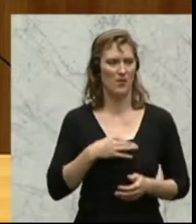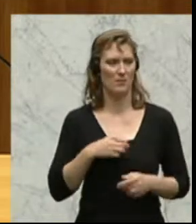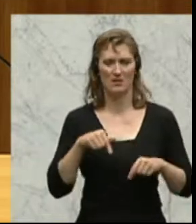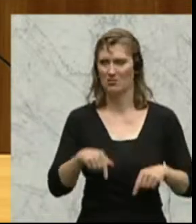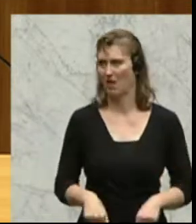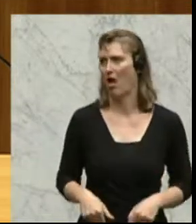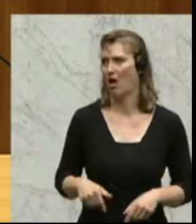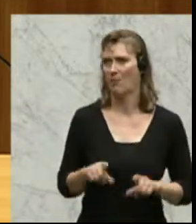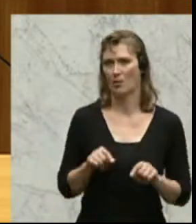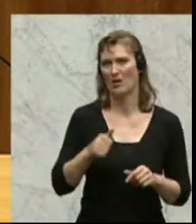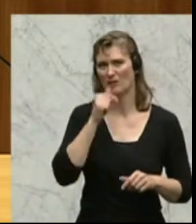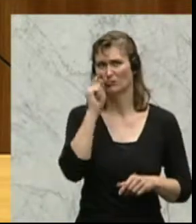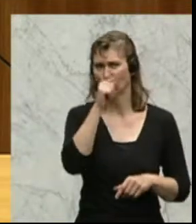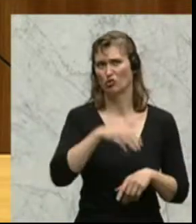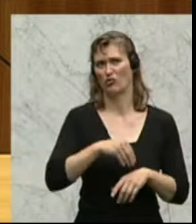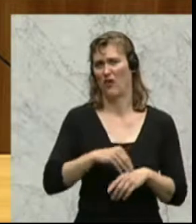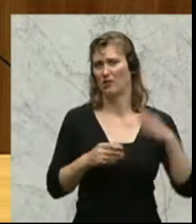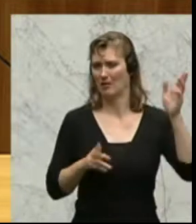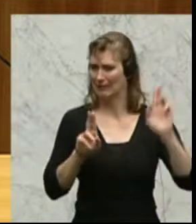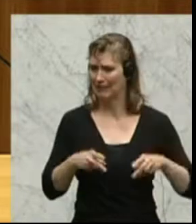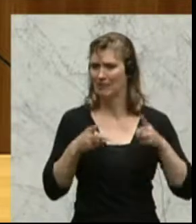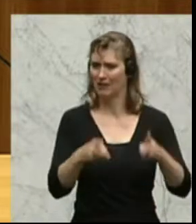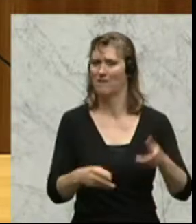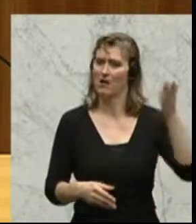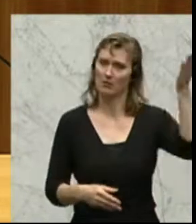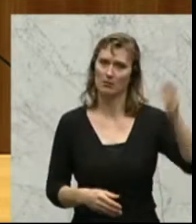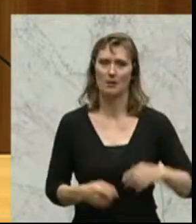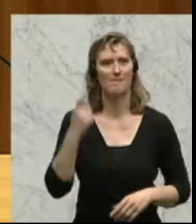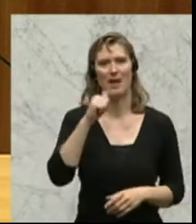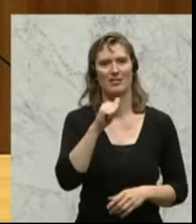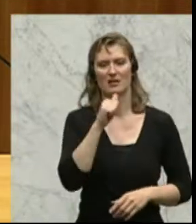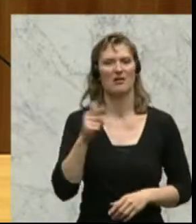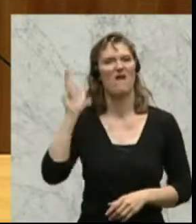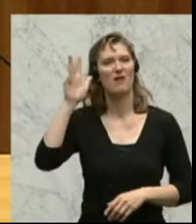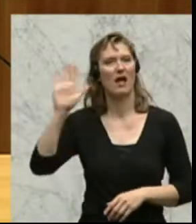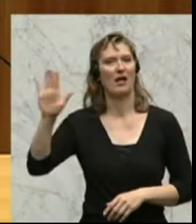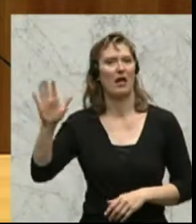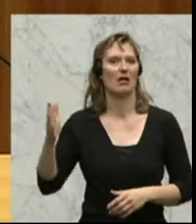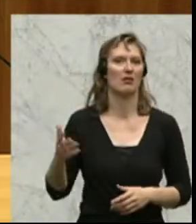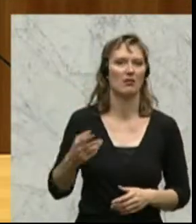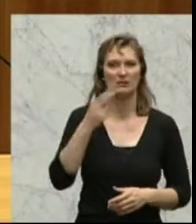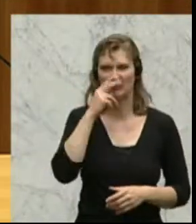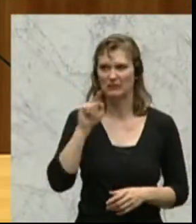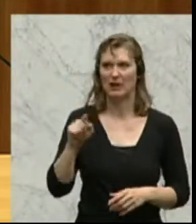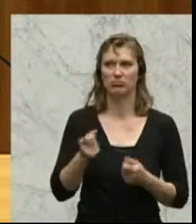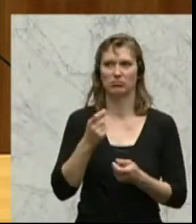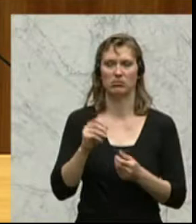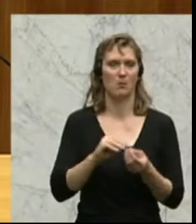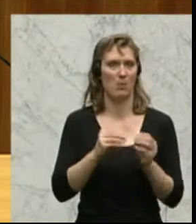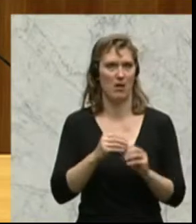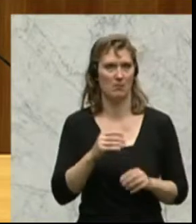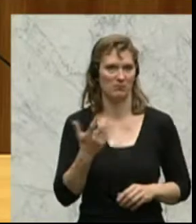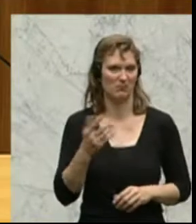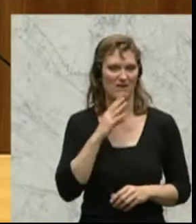Schweden. Die richtige Richtung heißt für mich hier nicht Frankreich. Man sieht ja, welches Problem die französische Regierung hat,